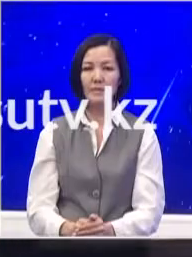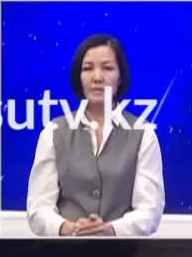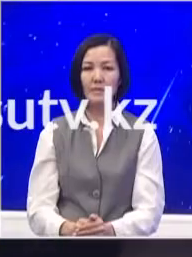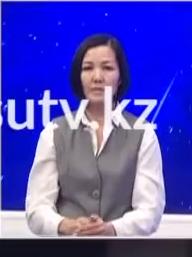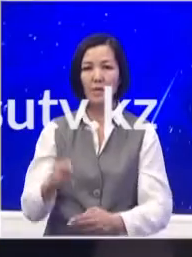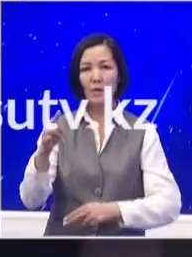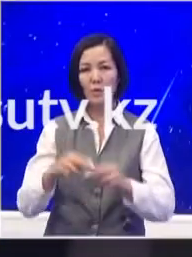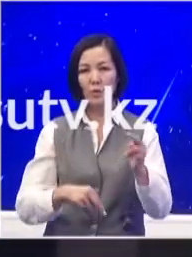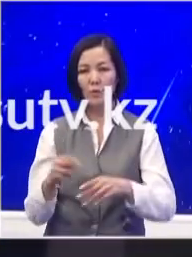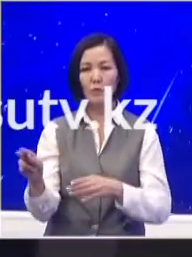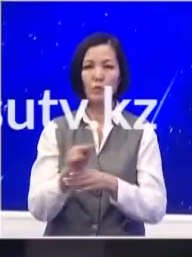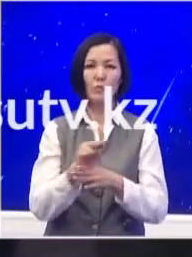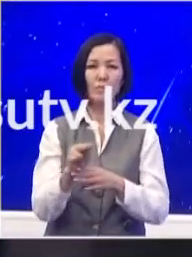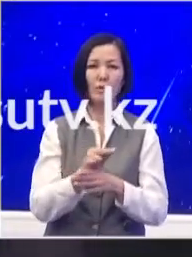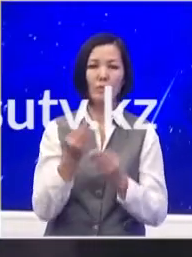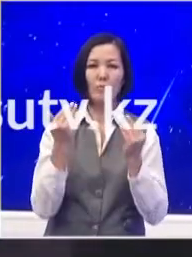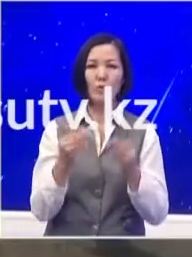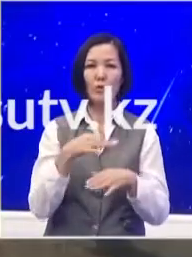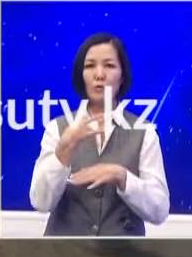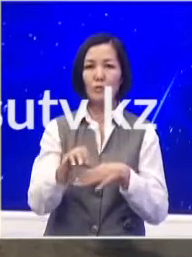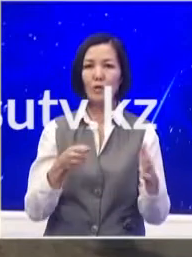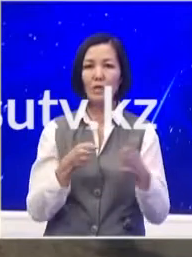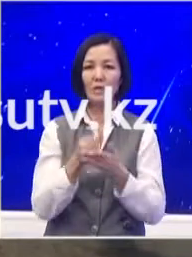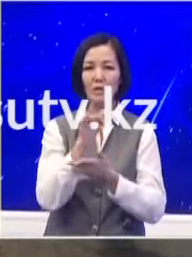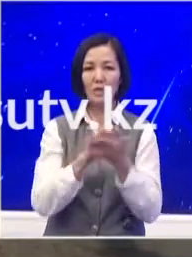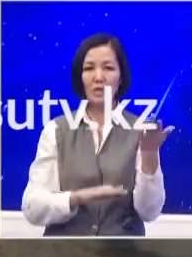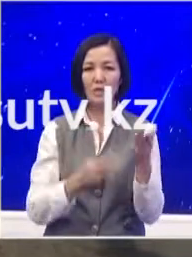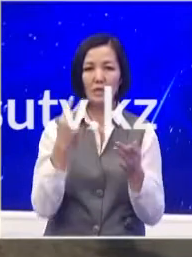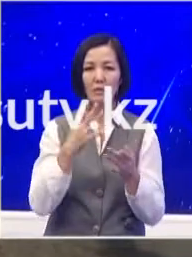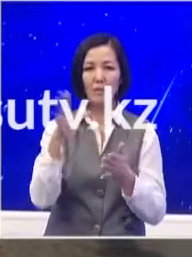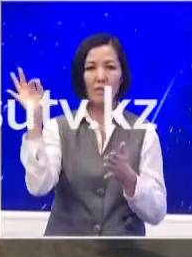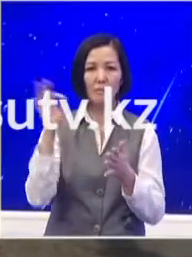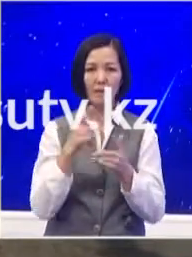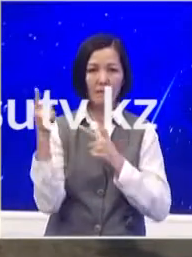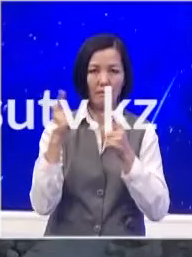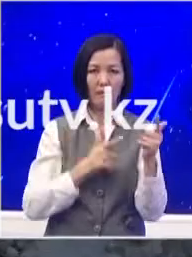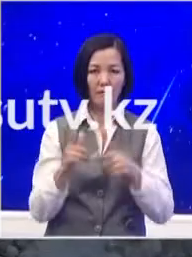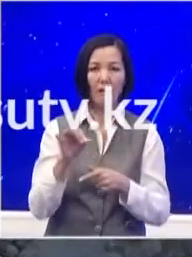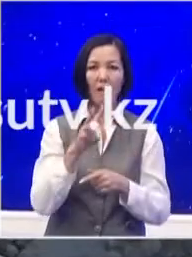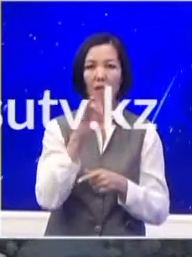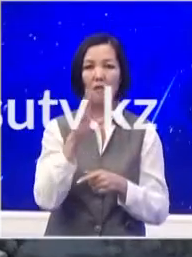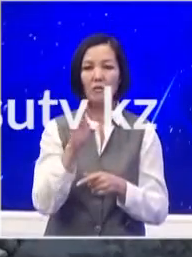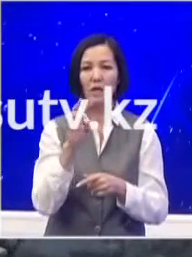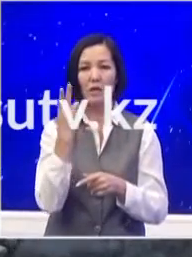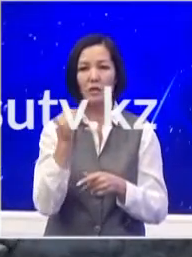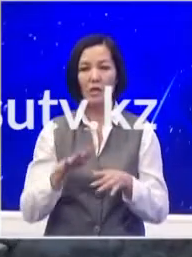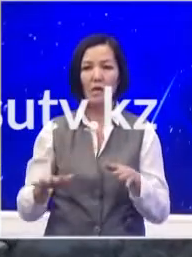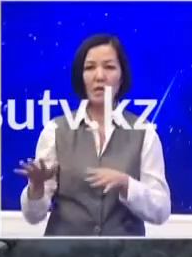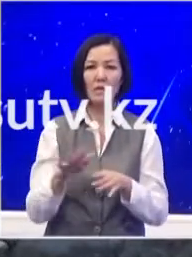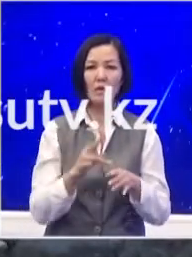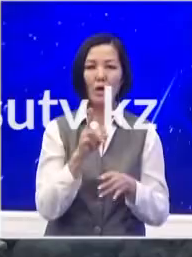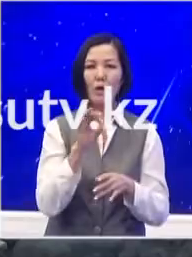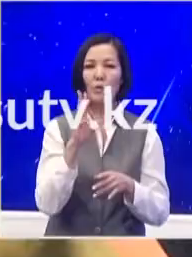Құрылыс жұмыстары осы жылдың қарашасына дейін жалғасады. Қазірден санның 25% дайын. Алакөлдің ақши жағалауында 10, ал